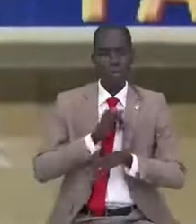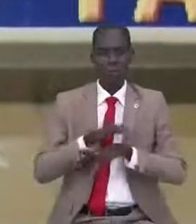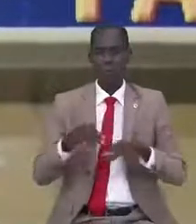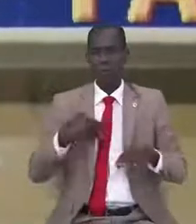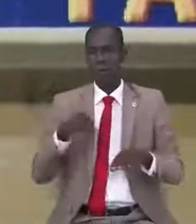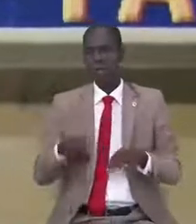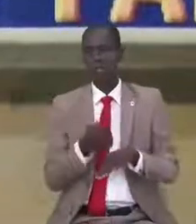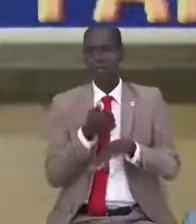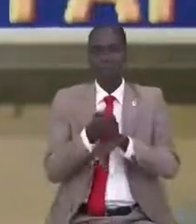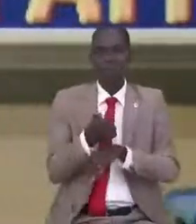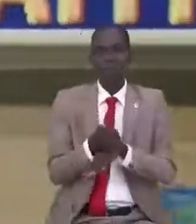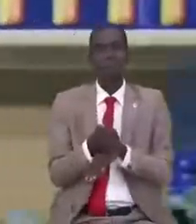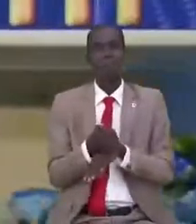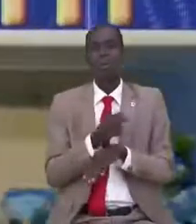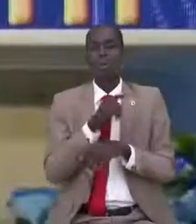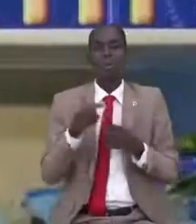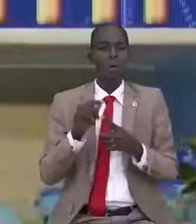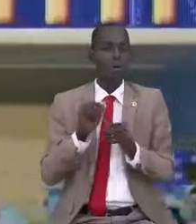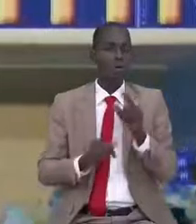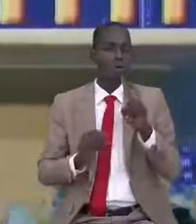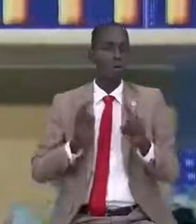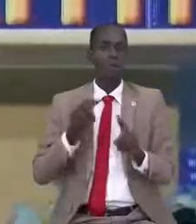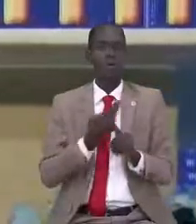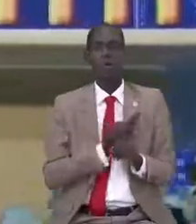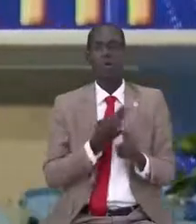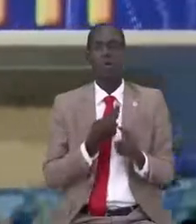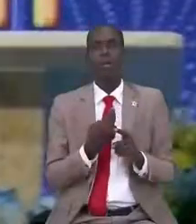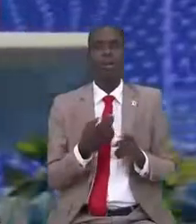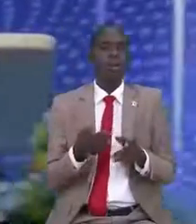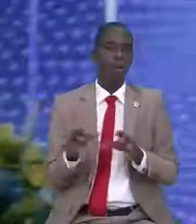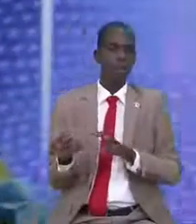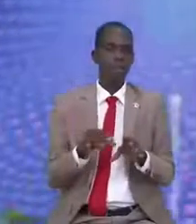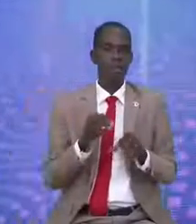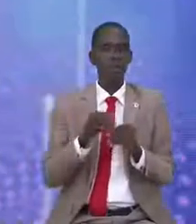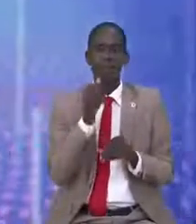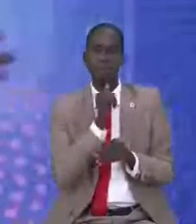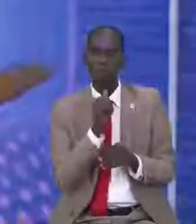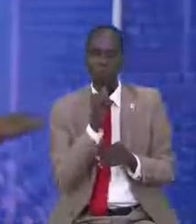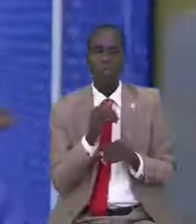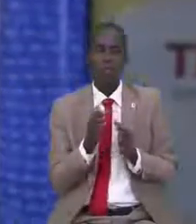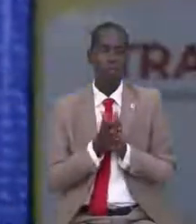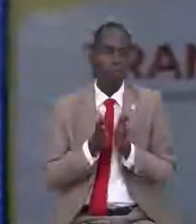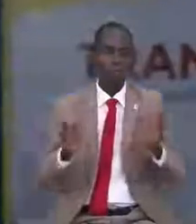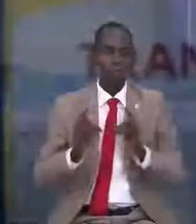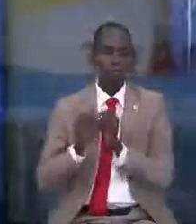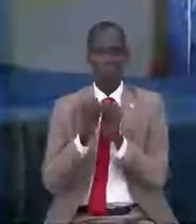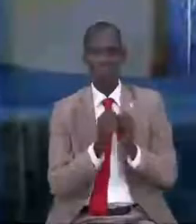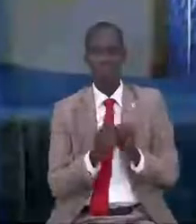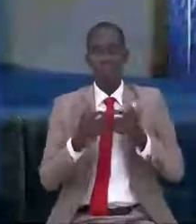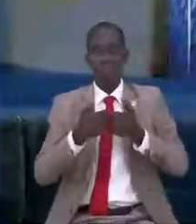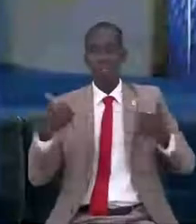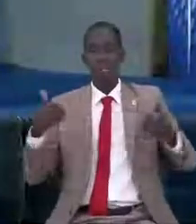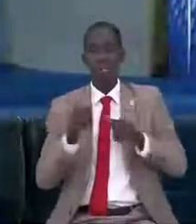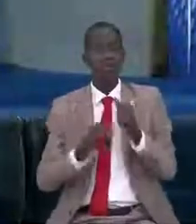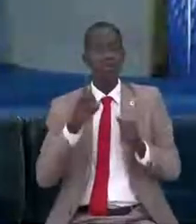pas de ride. Tu n'as pas de tache, je n'ai pas de tache. Lorsque chacun de nous agit en privé, en public, nous sommes